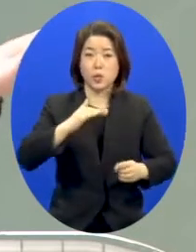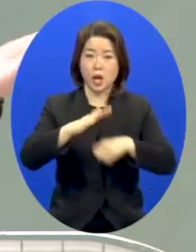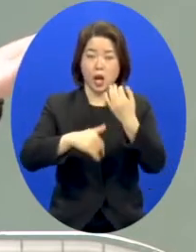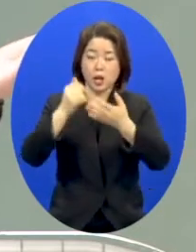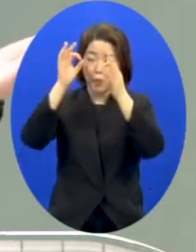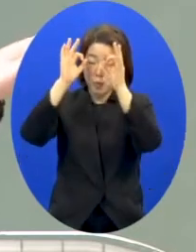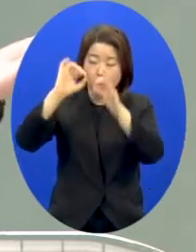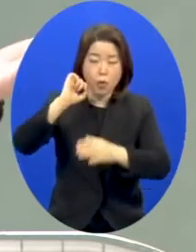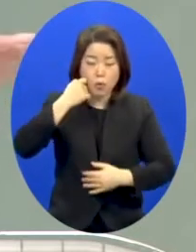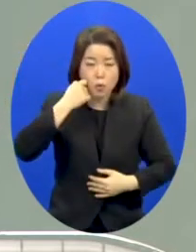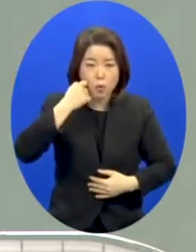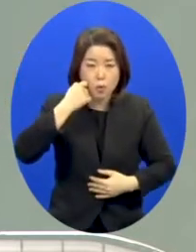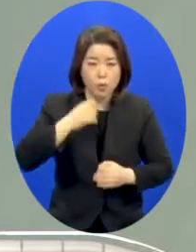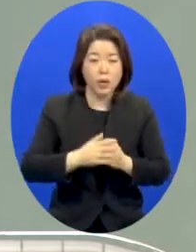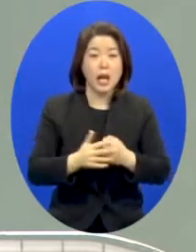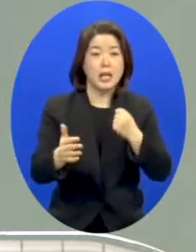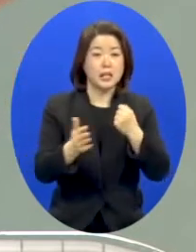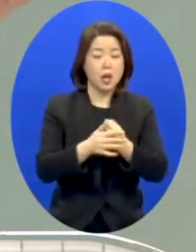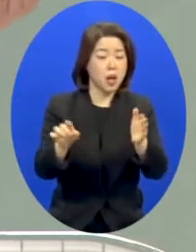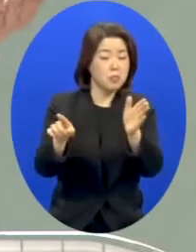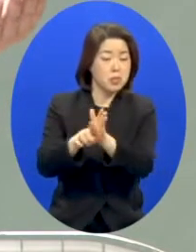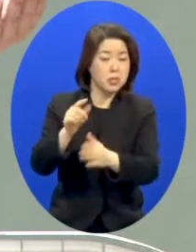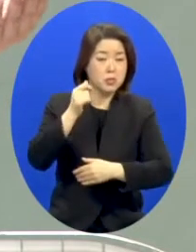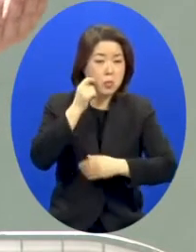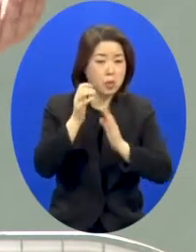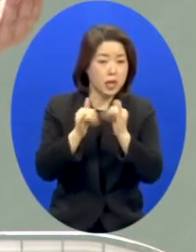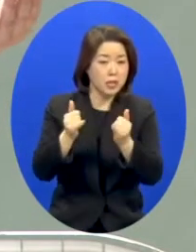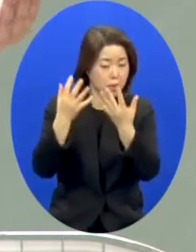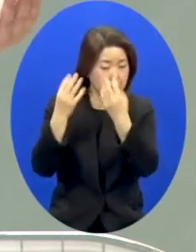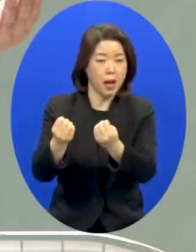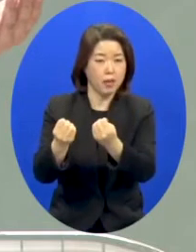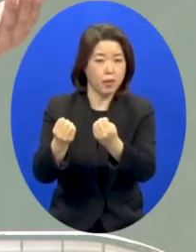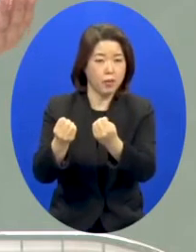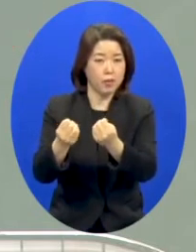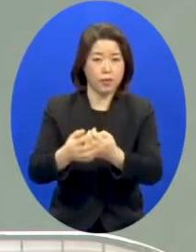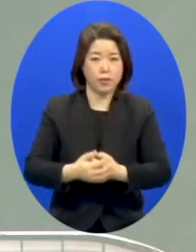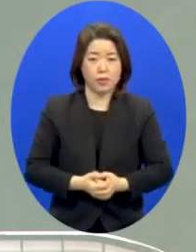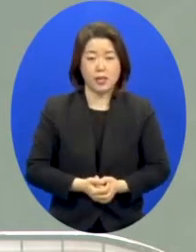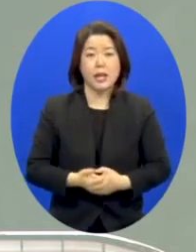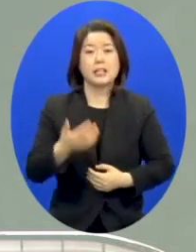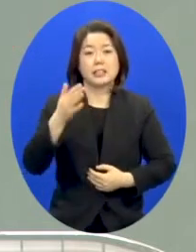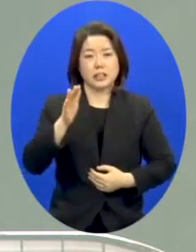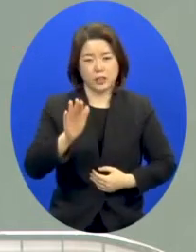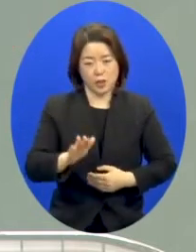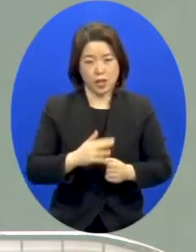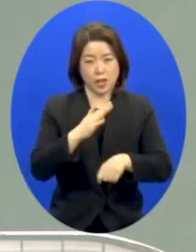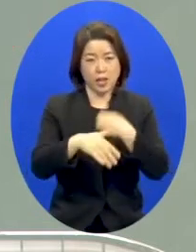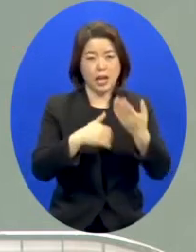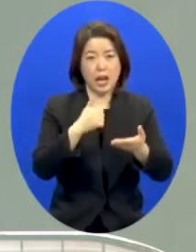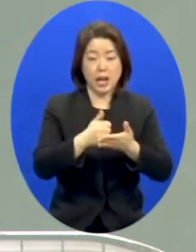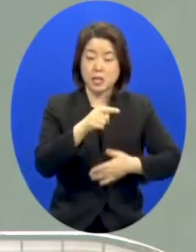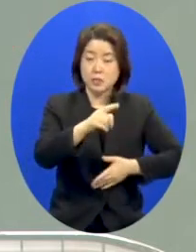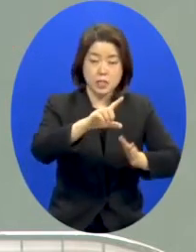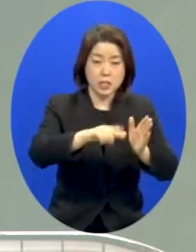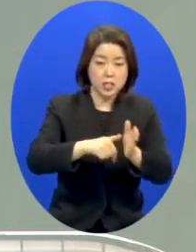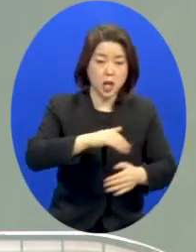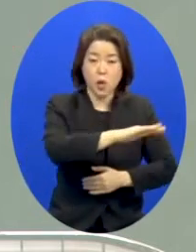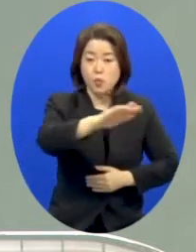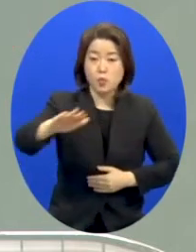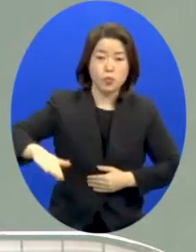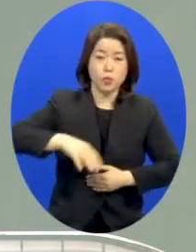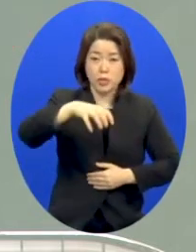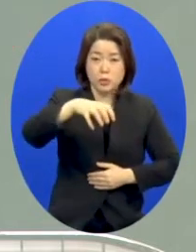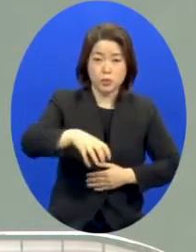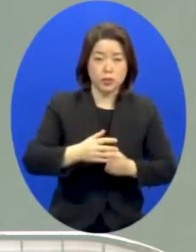수가 없습니다 그래서 믿지 못하는 사람이 대부분이죠 그러나 하나님은 이 시간에 우리 가운데서